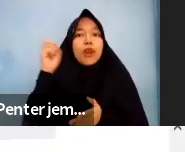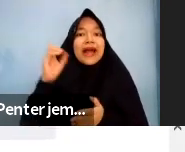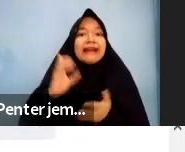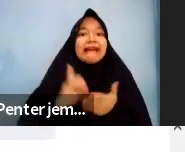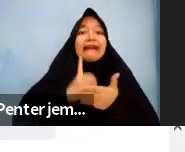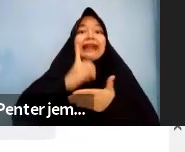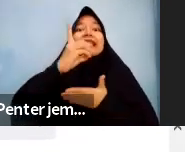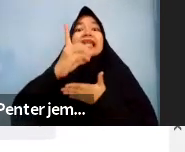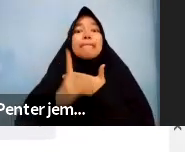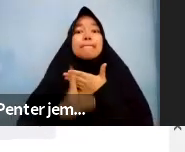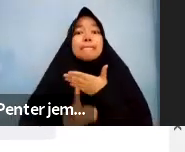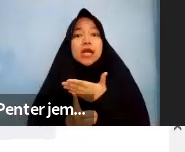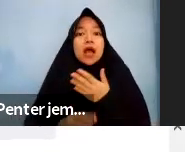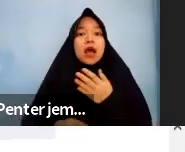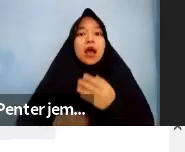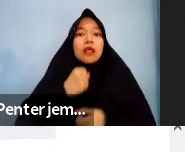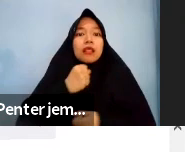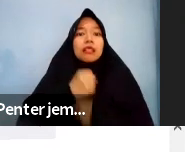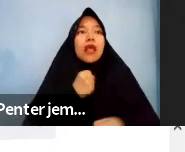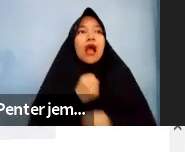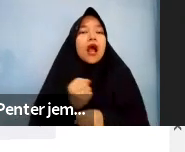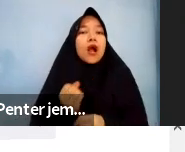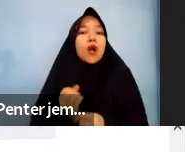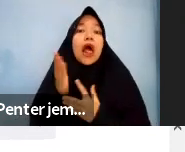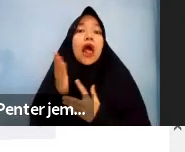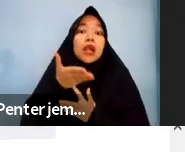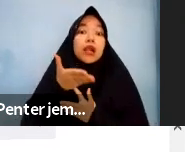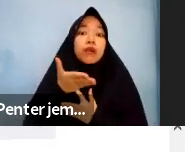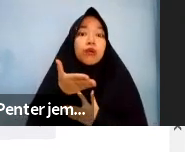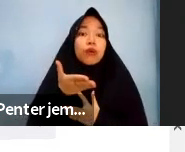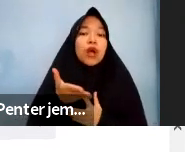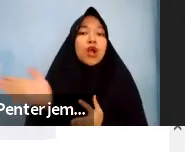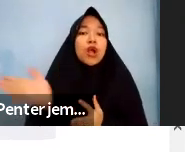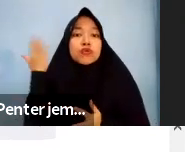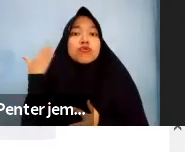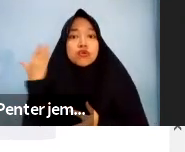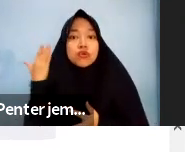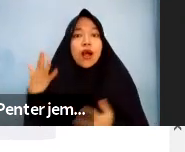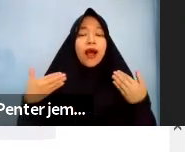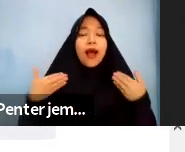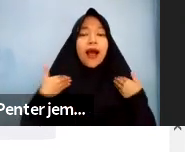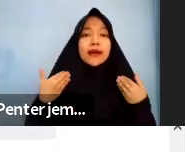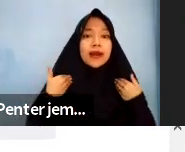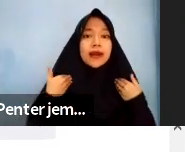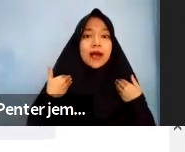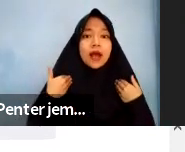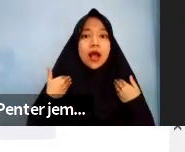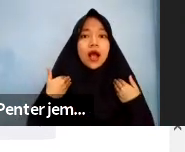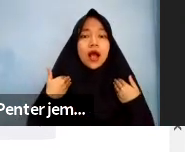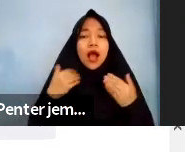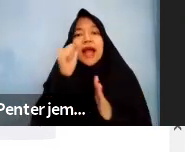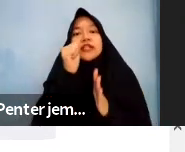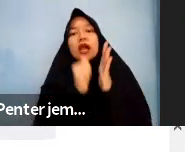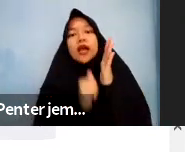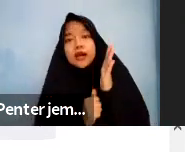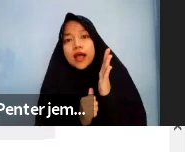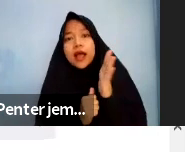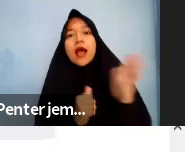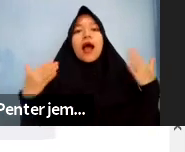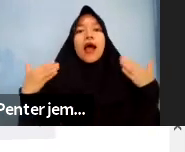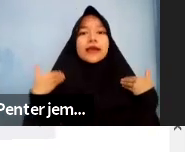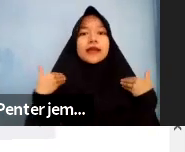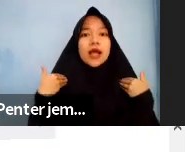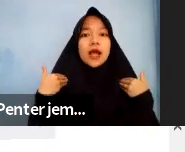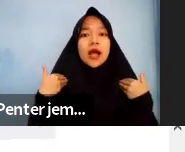Jadi mereka akan kaya akan tahu bahwa setiap hari ini ternyata penting dan berharga bagi orang yang mempunyai